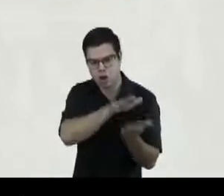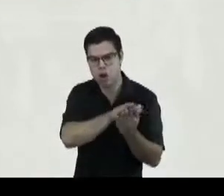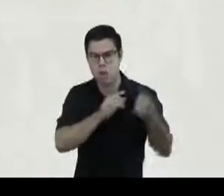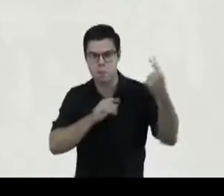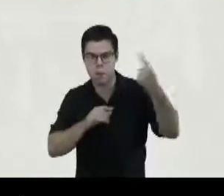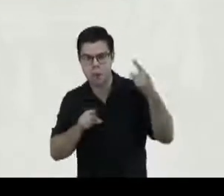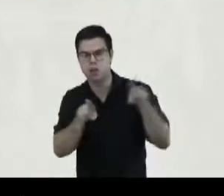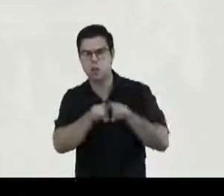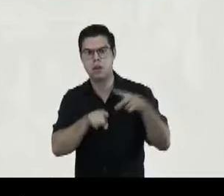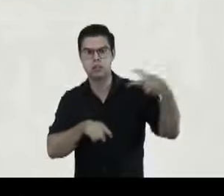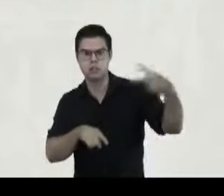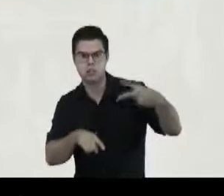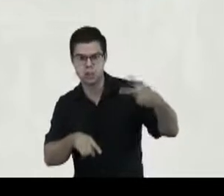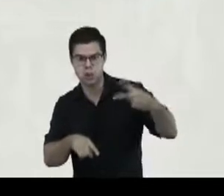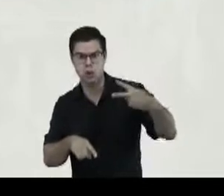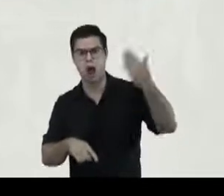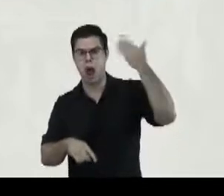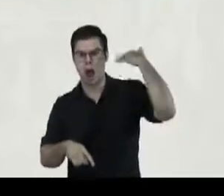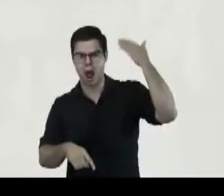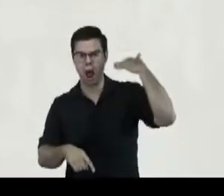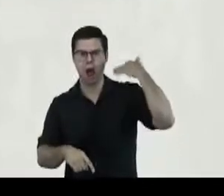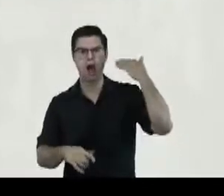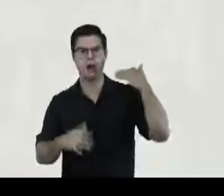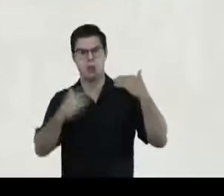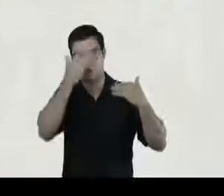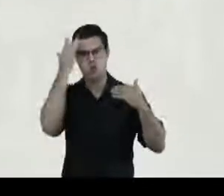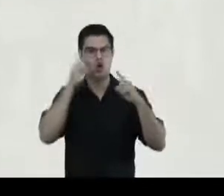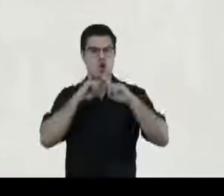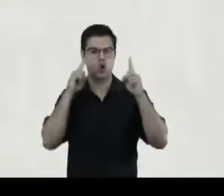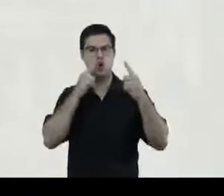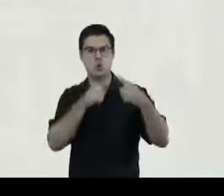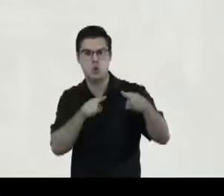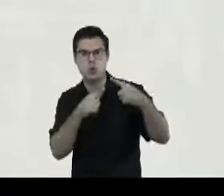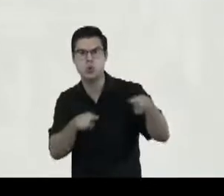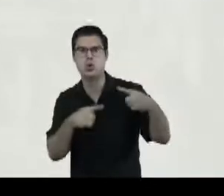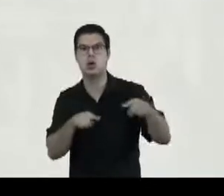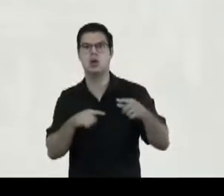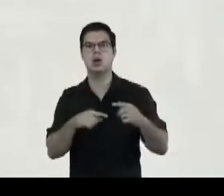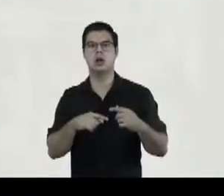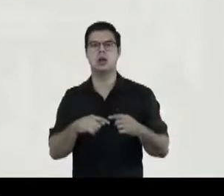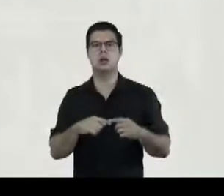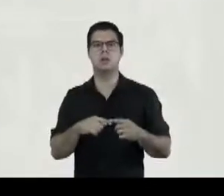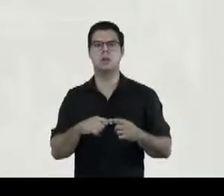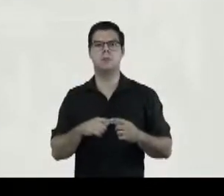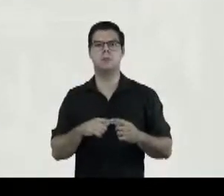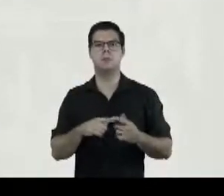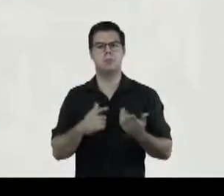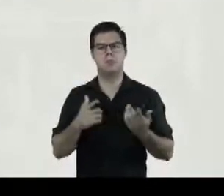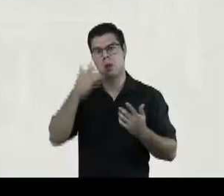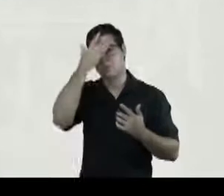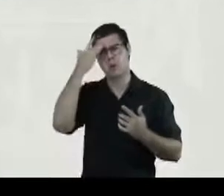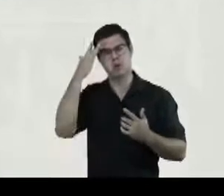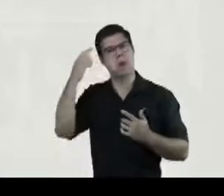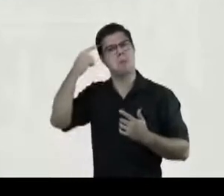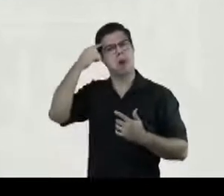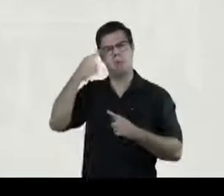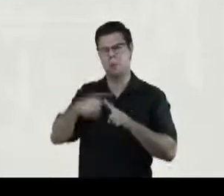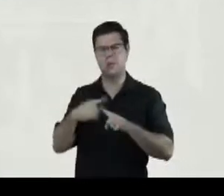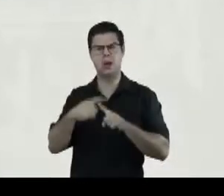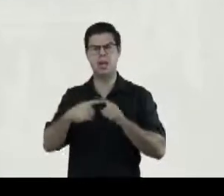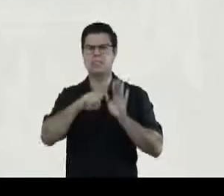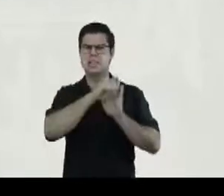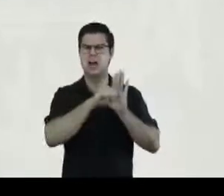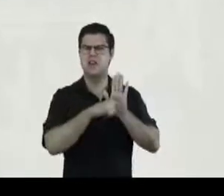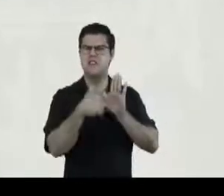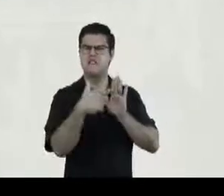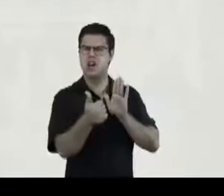par exemple par Jean-François Gilmont, parce qu'il disait mais pourquoi au XXIe siècle USTC une bibliographie en